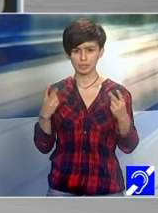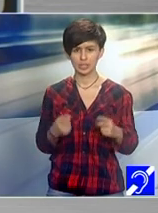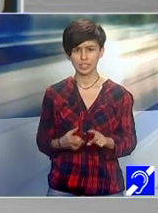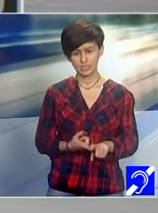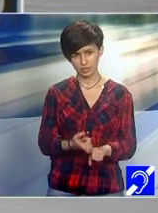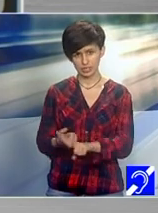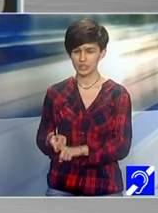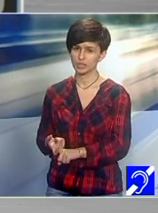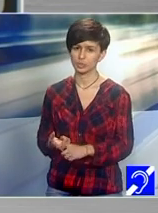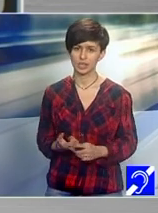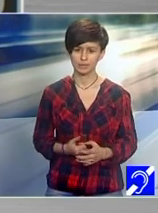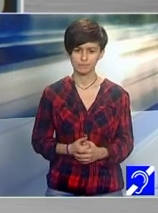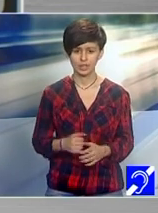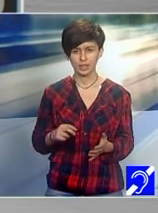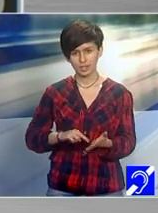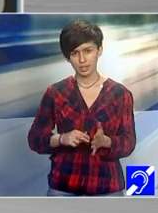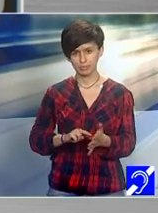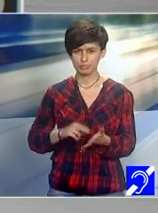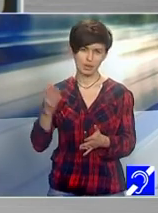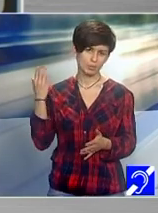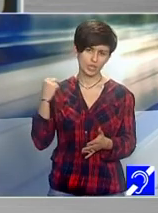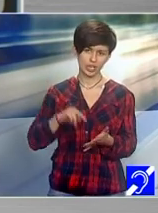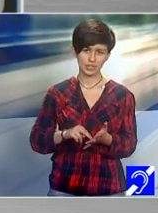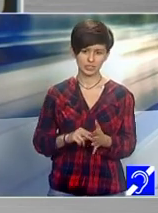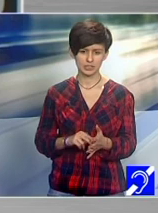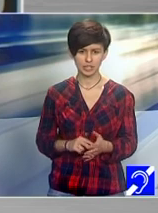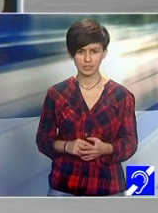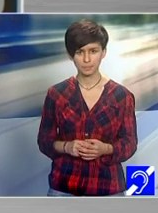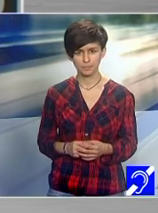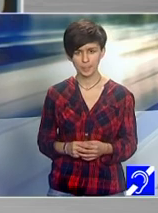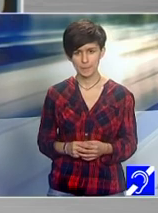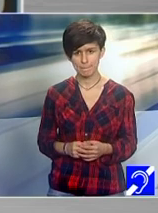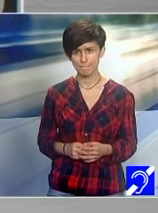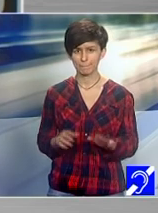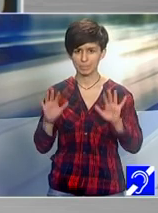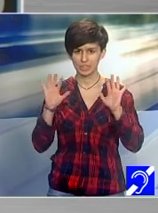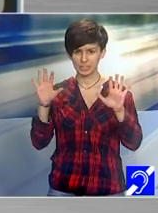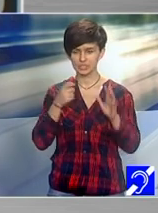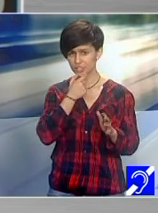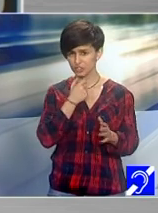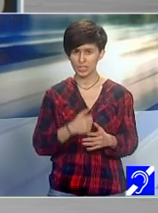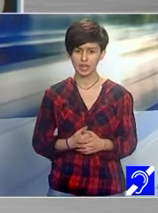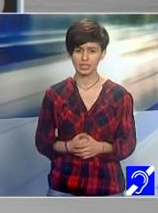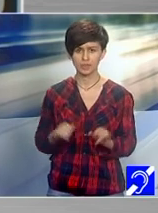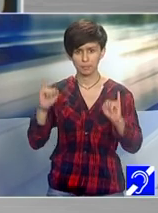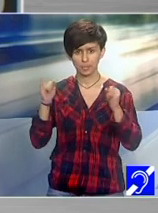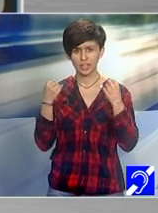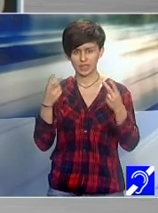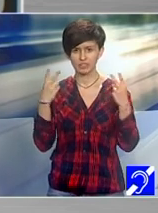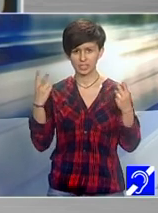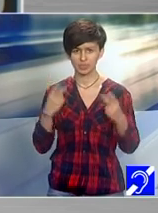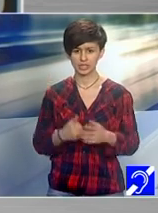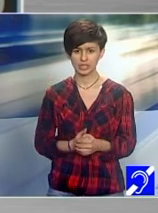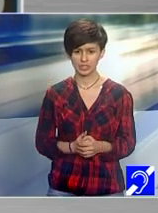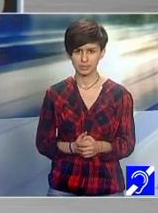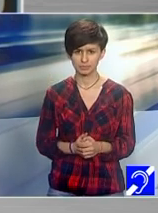Am organizat de aproape un deceniu evenimente de genul